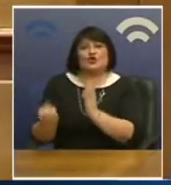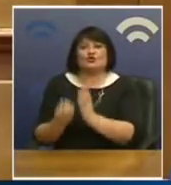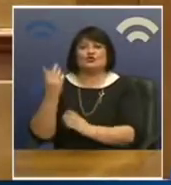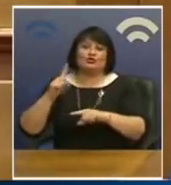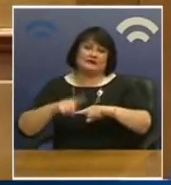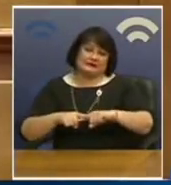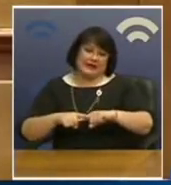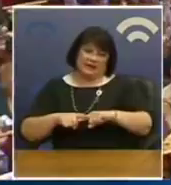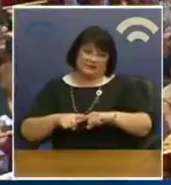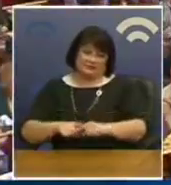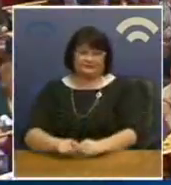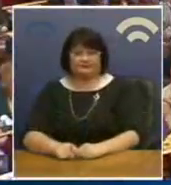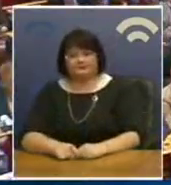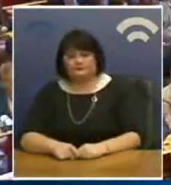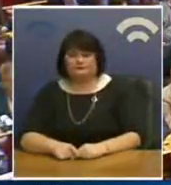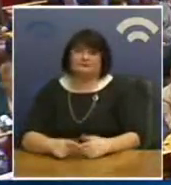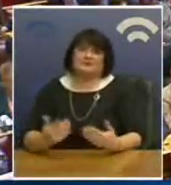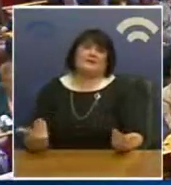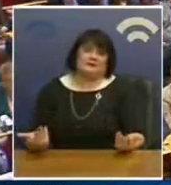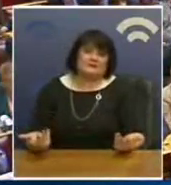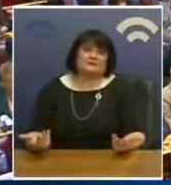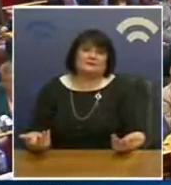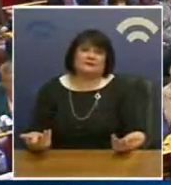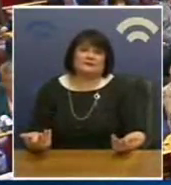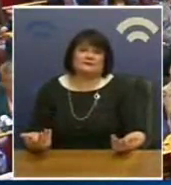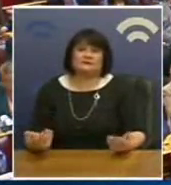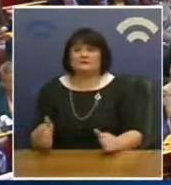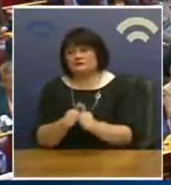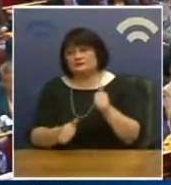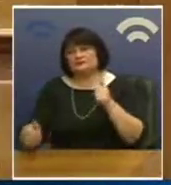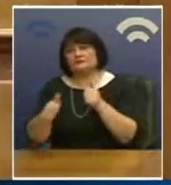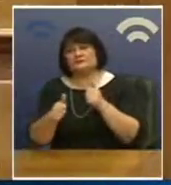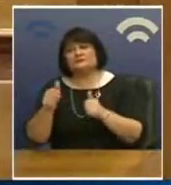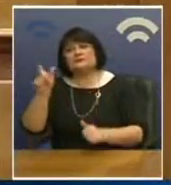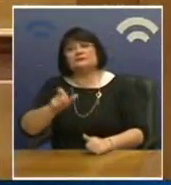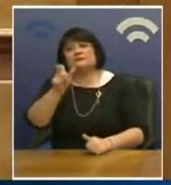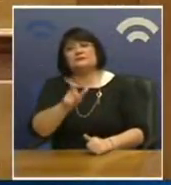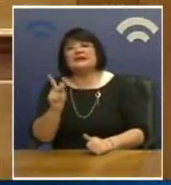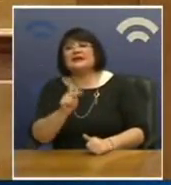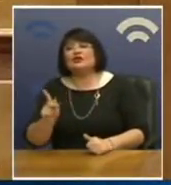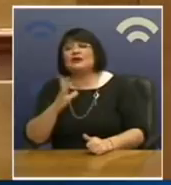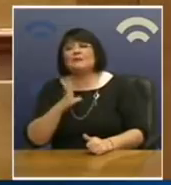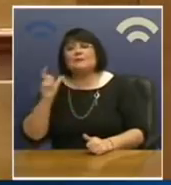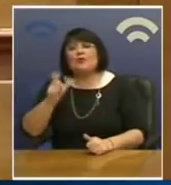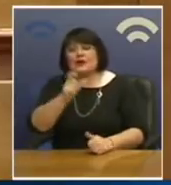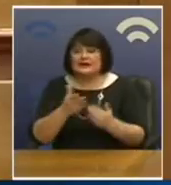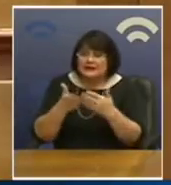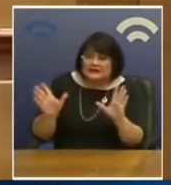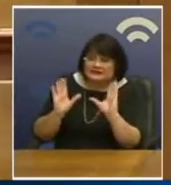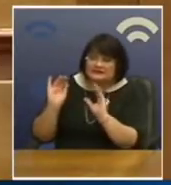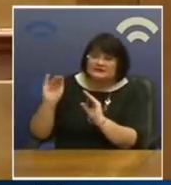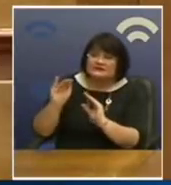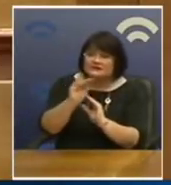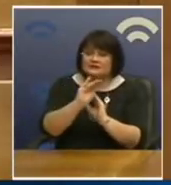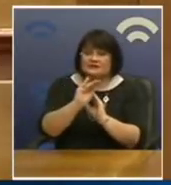μας. Άλλωστε, πρωτίστως στην κοινωνία και στους πολίτες απευθυνθήκαμε. Και καταθέσαμε